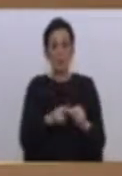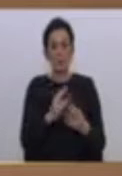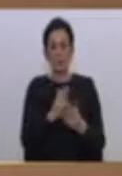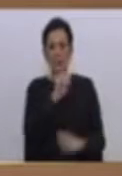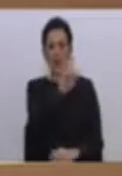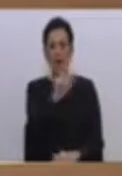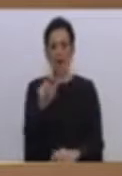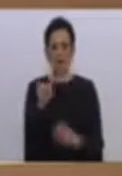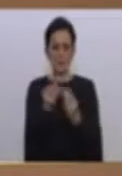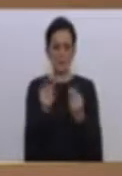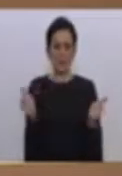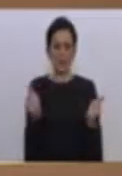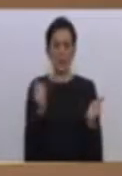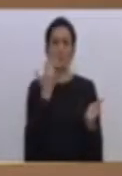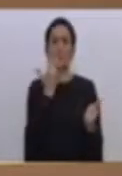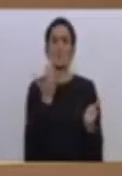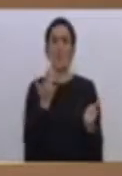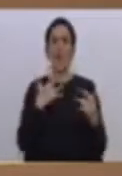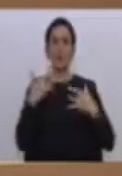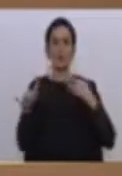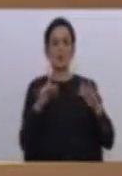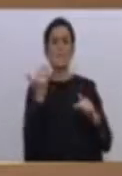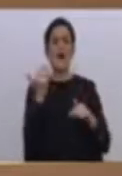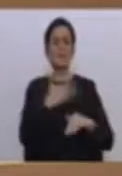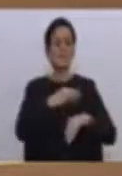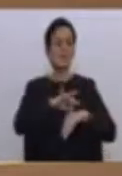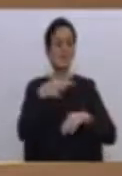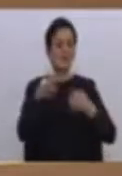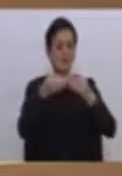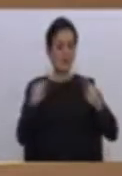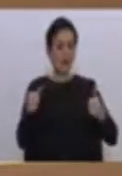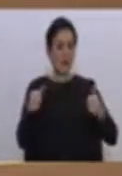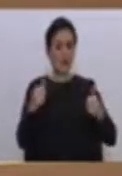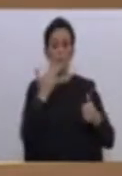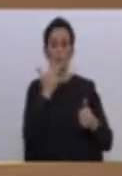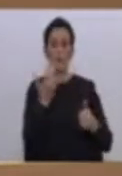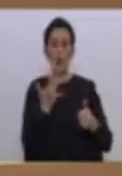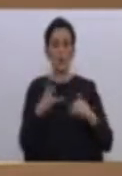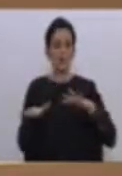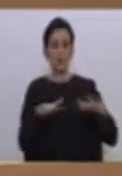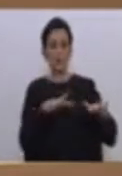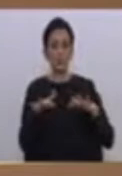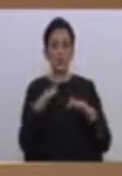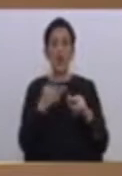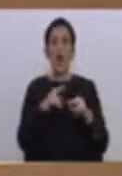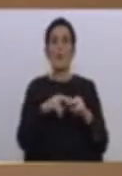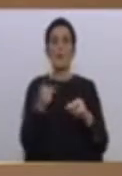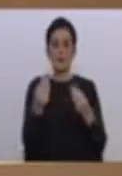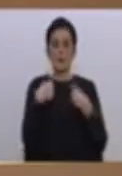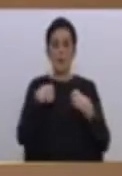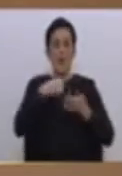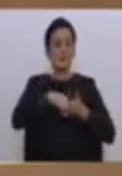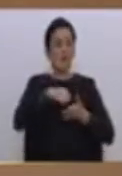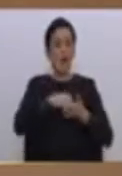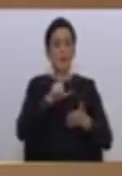ადამიანების გაქრობა პოლიტიკურ ცენტრიდან, მათი სათქივარის გაქრობა პოლიტიკურ ცენტრიდან. ალბათ იკითხავთ რომ რა მაძლევს ამის საფუძველს, ხო?